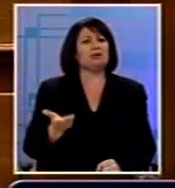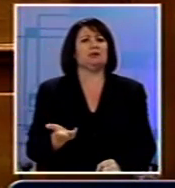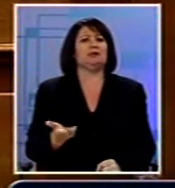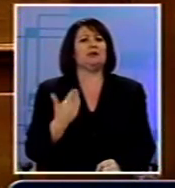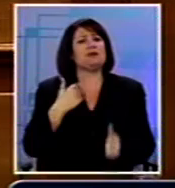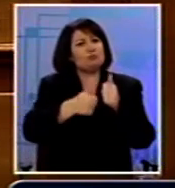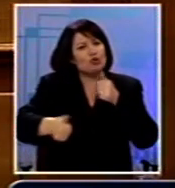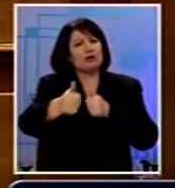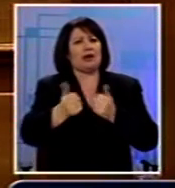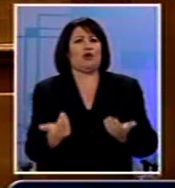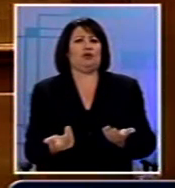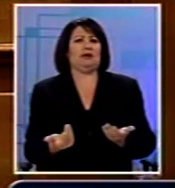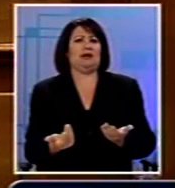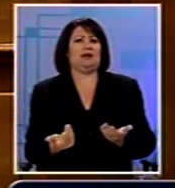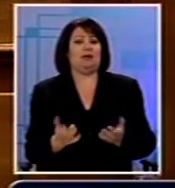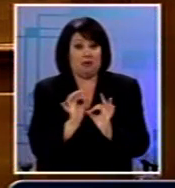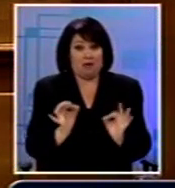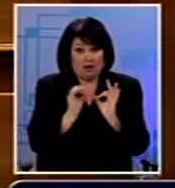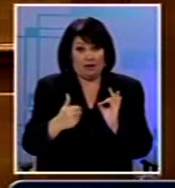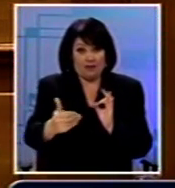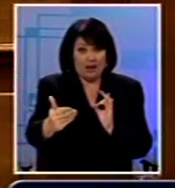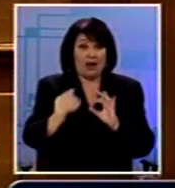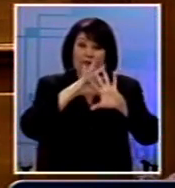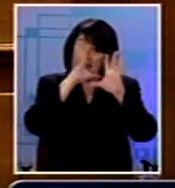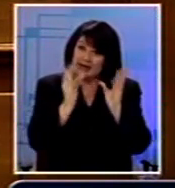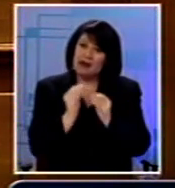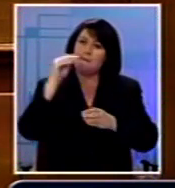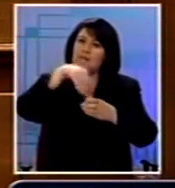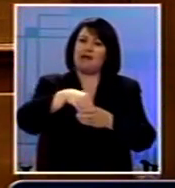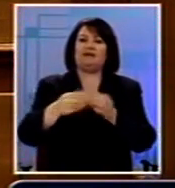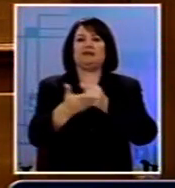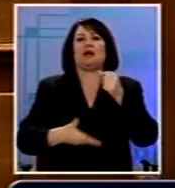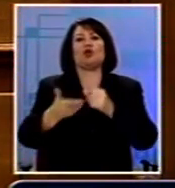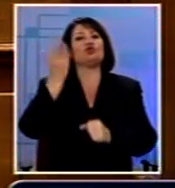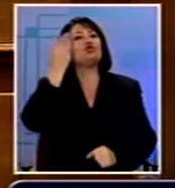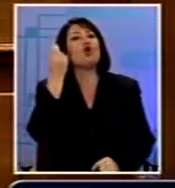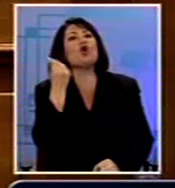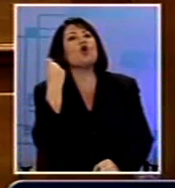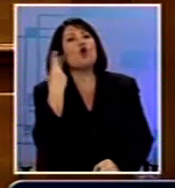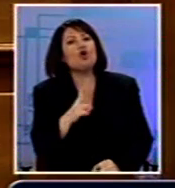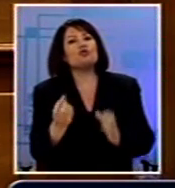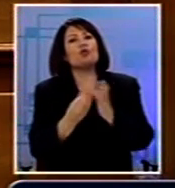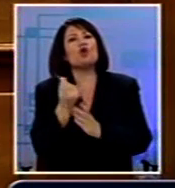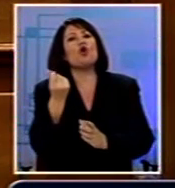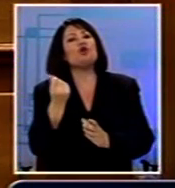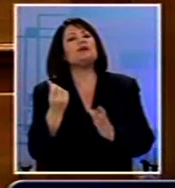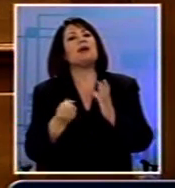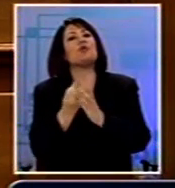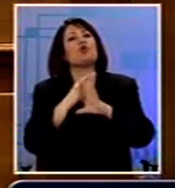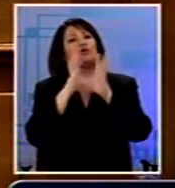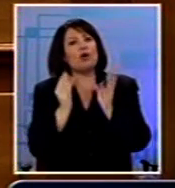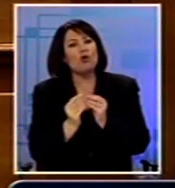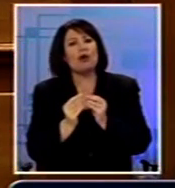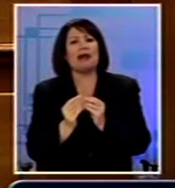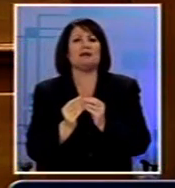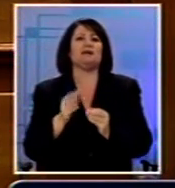μας προτεραιότητες και για τους οποίους ετοιμάζουμε μια συνολική παρέμβαση και στο κόστος τους και στις τιμές των προϊόντων τους και στη